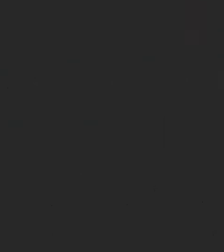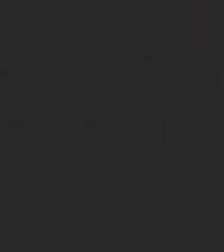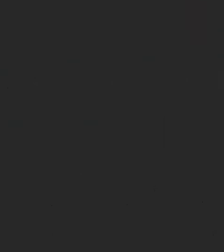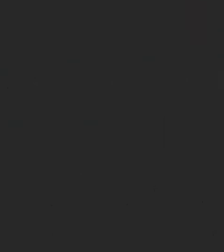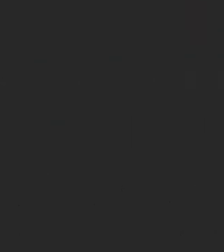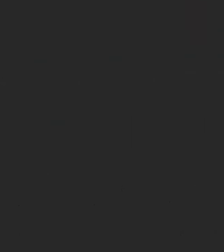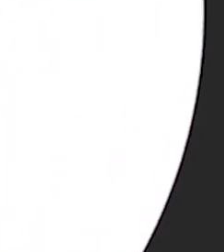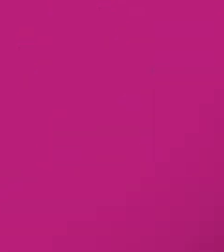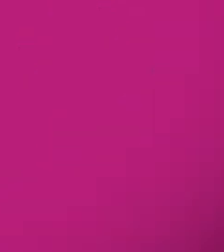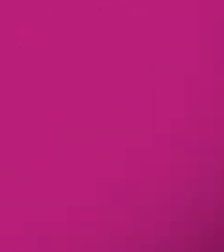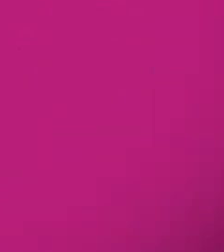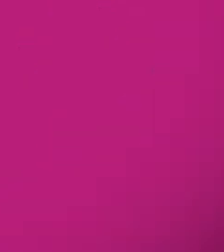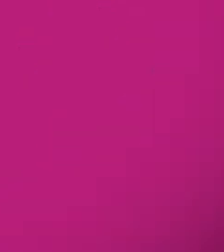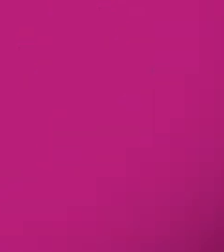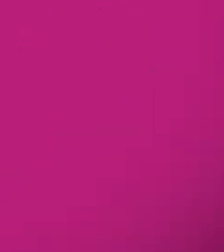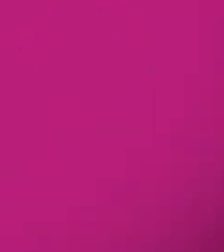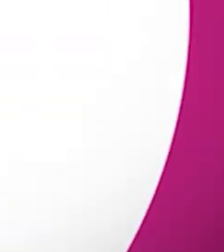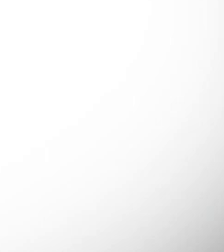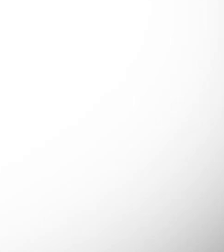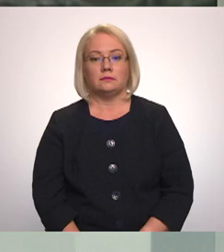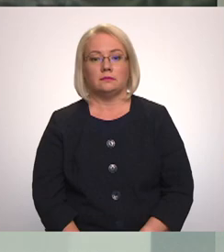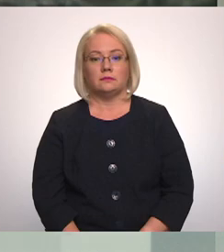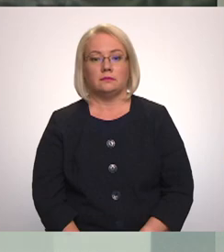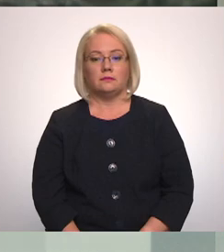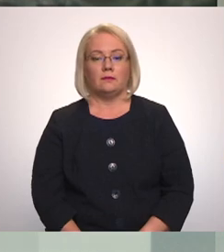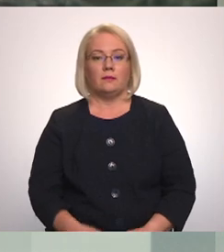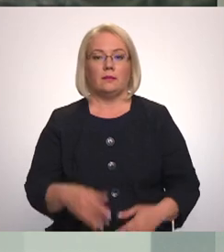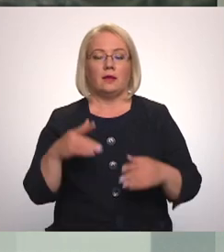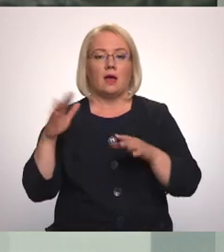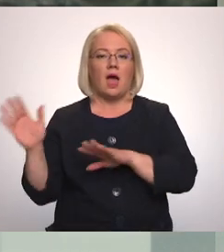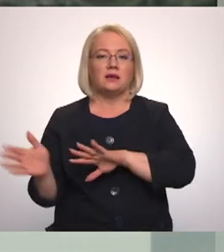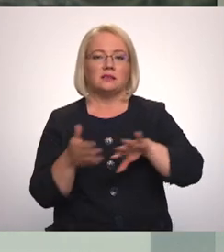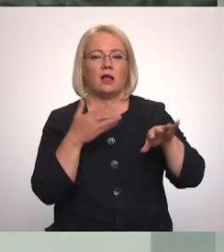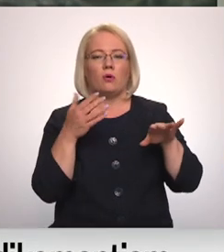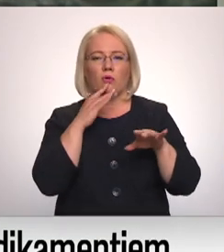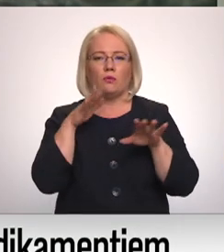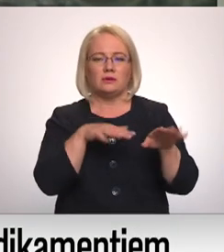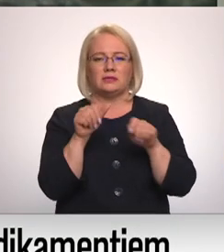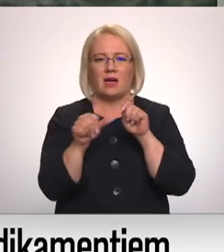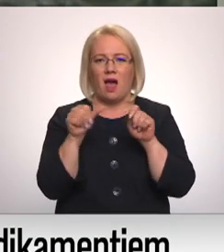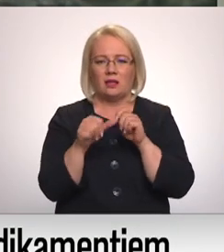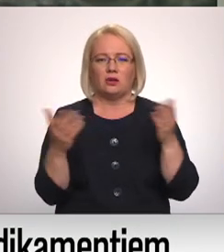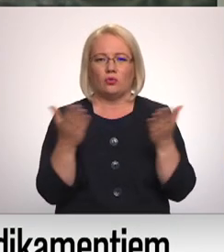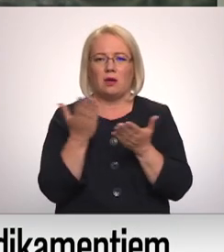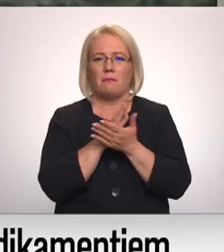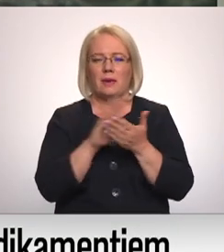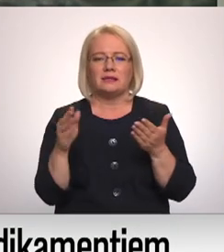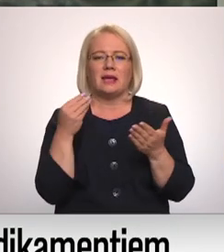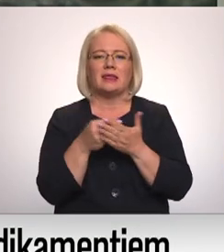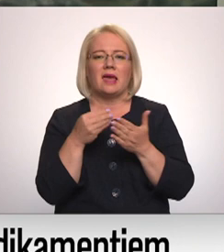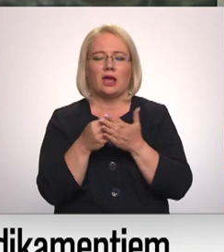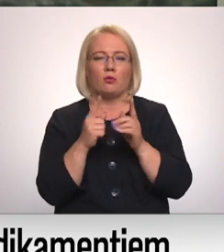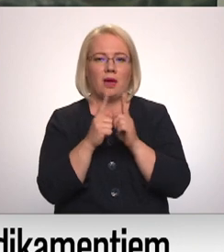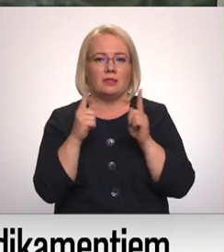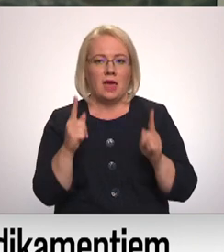Re! Viss ēters ir te! Aizskalojot notekūdeņos medikamentus, kuriem beidzies derīguma termiņš,